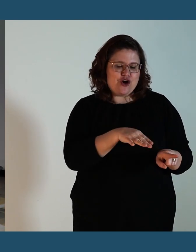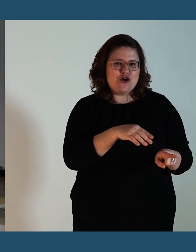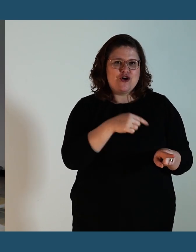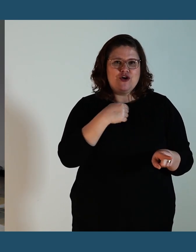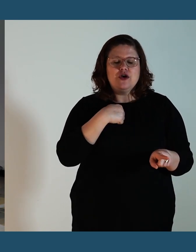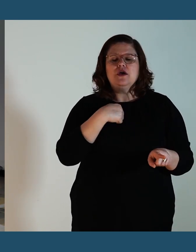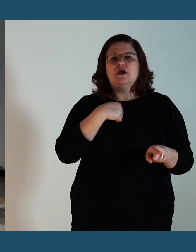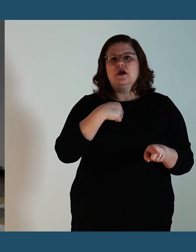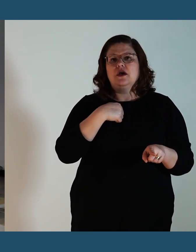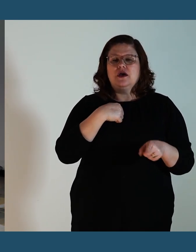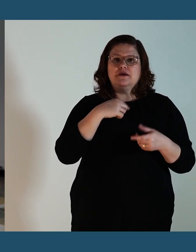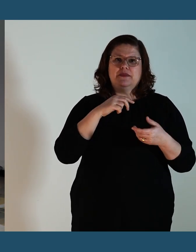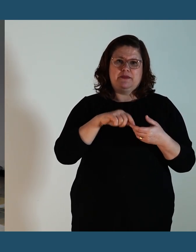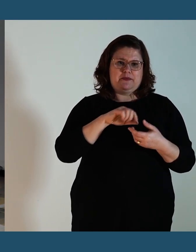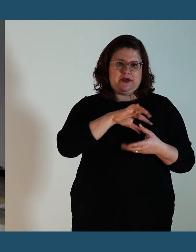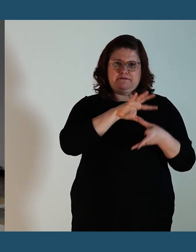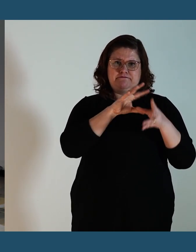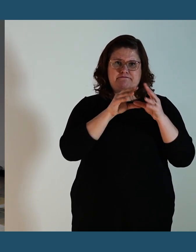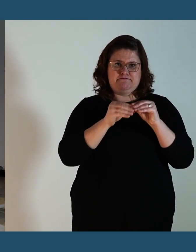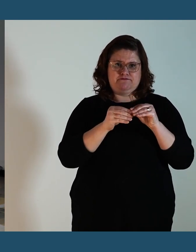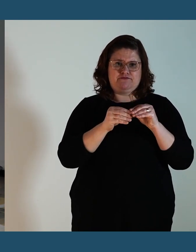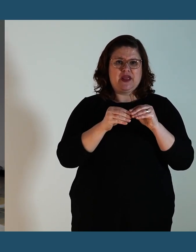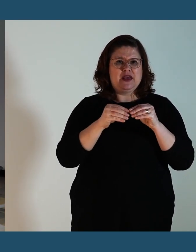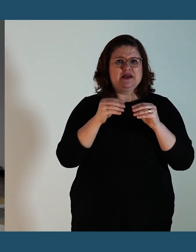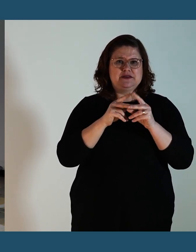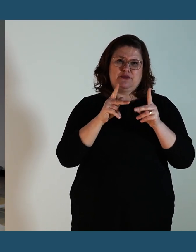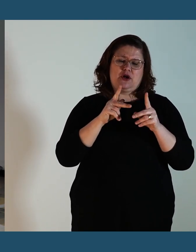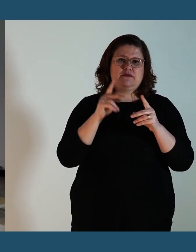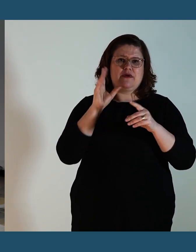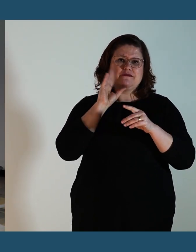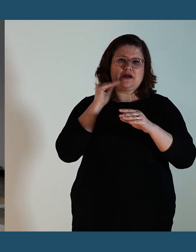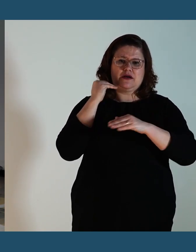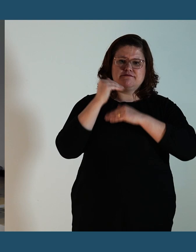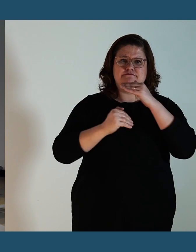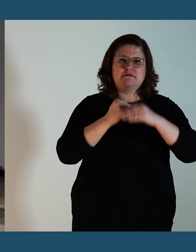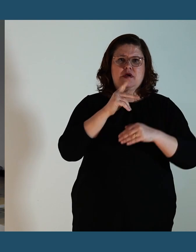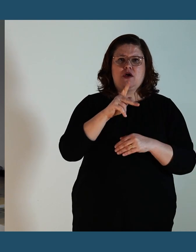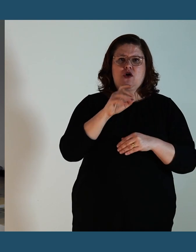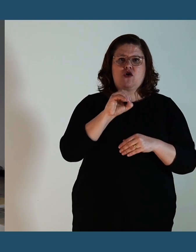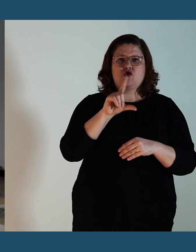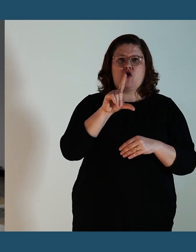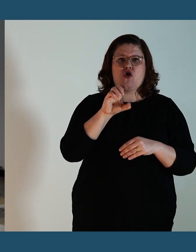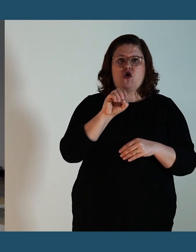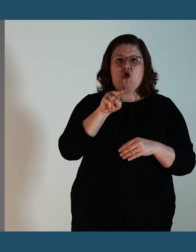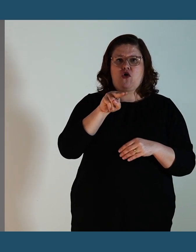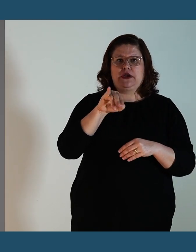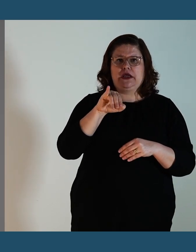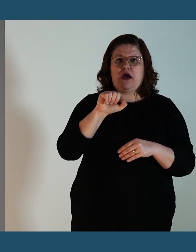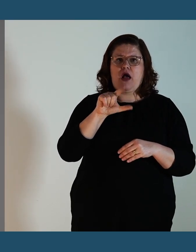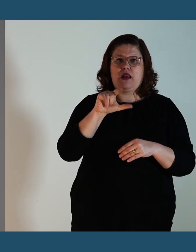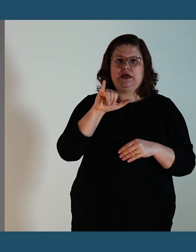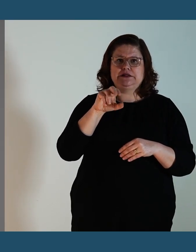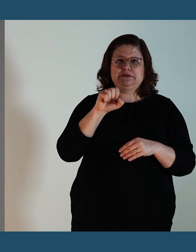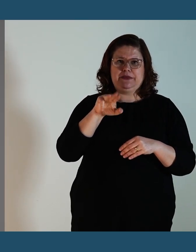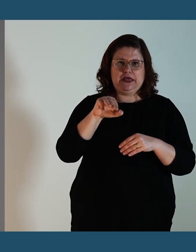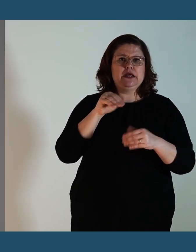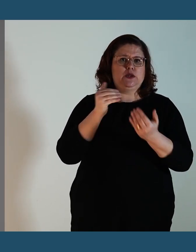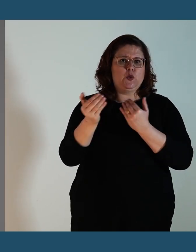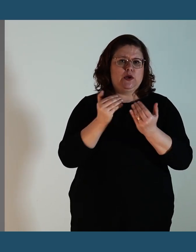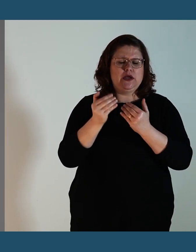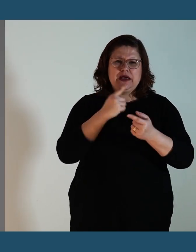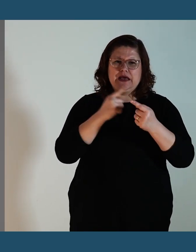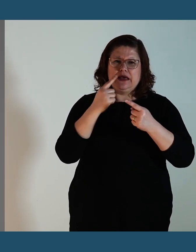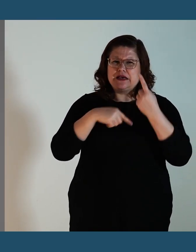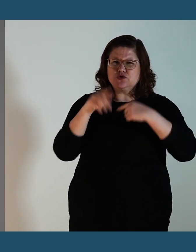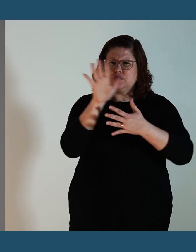mielestä tässä niin kuin surullisesti kuuluu kolonialismin kaiku, ja se keskustelu oli todella kamalaa, ja mun mielestä me